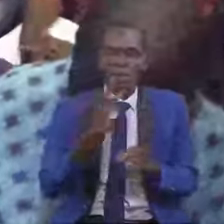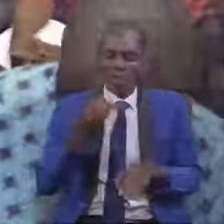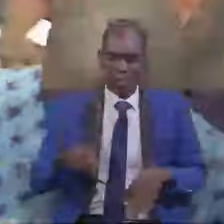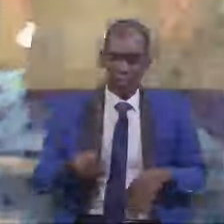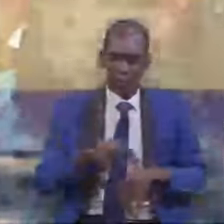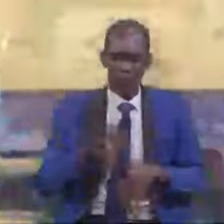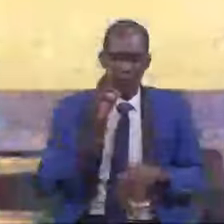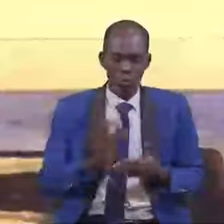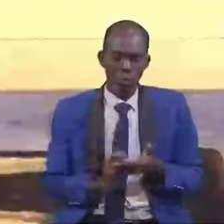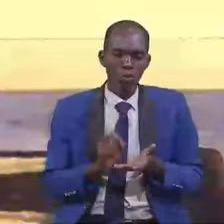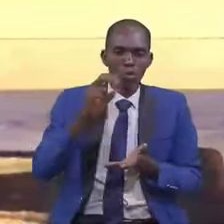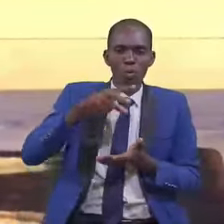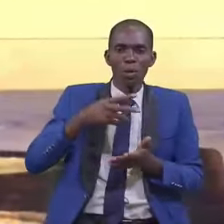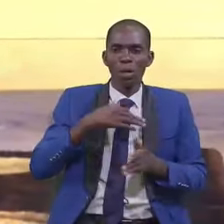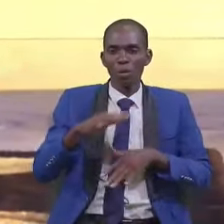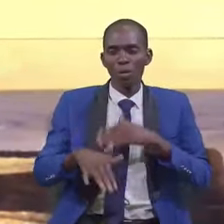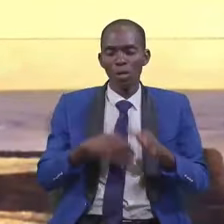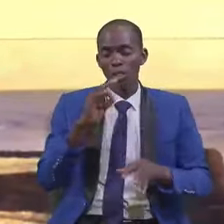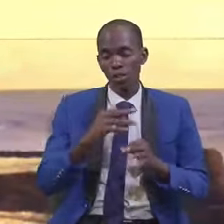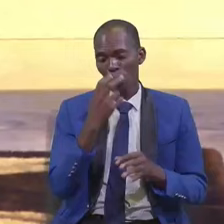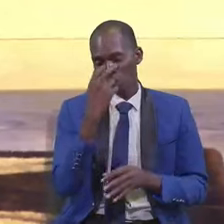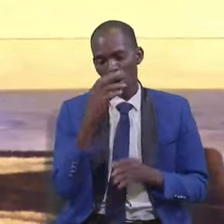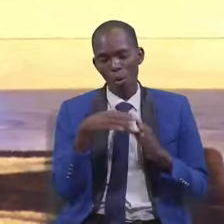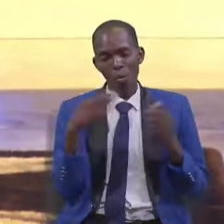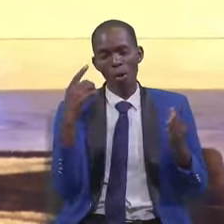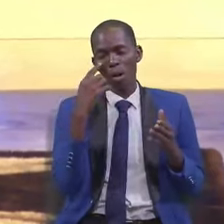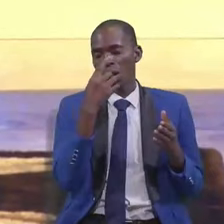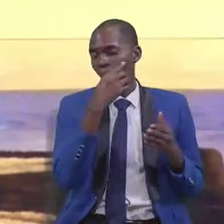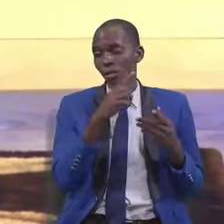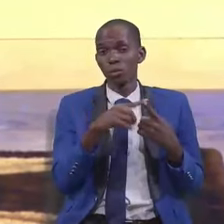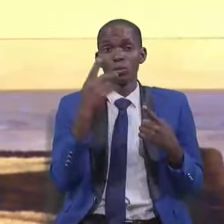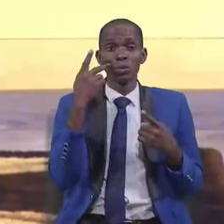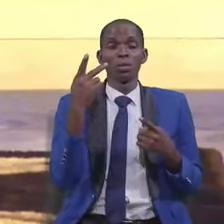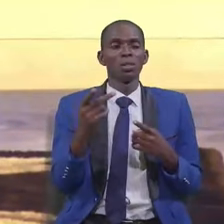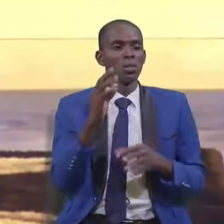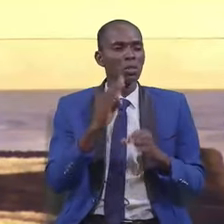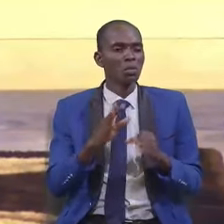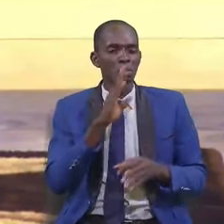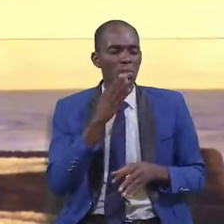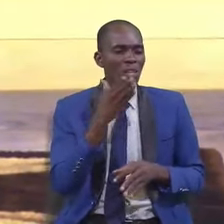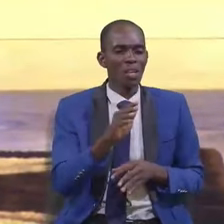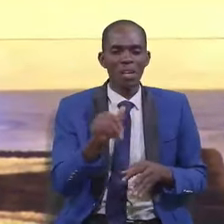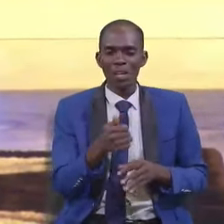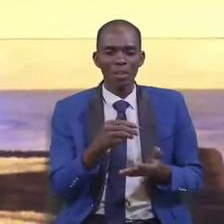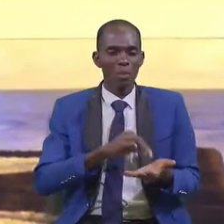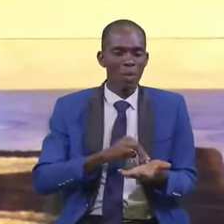marcher. Si vous êtes aveugle, vous allez ouvrir les yeux, voir s'il y a un bulletin médical que vous avez apporté. Nous allons